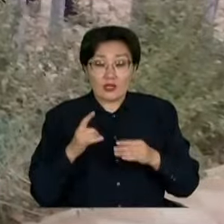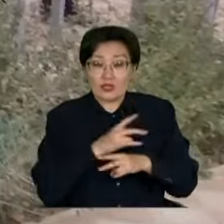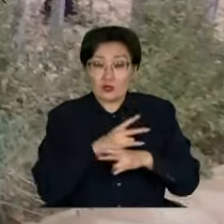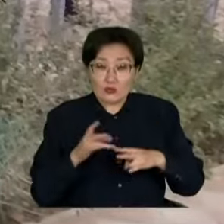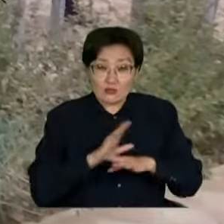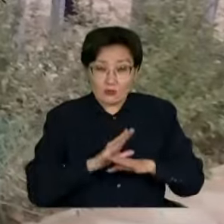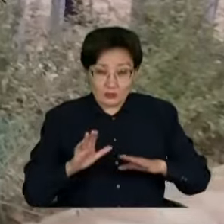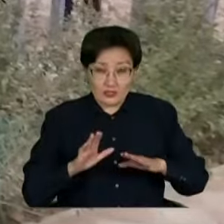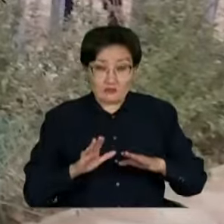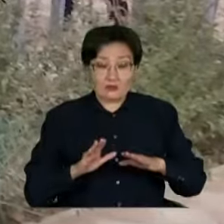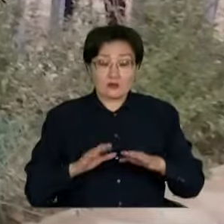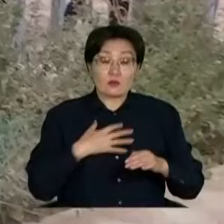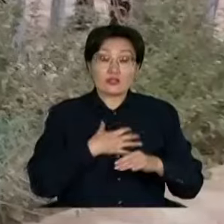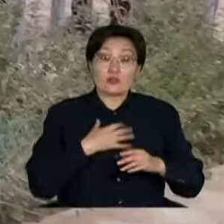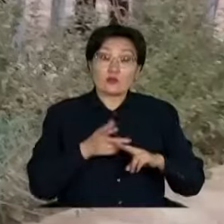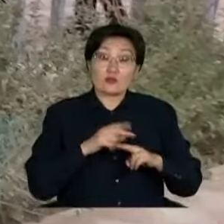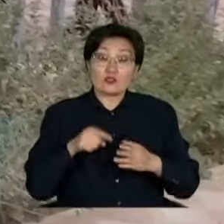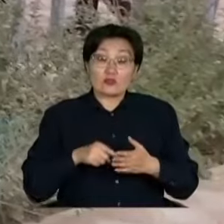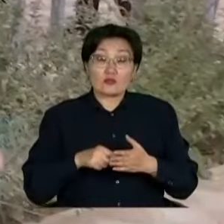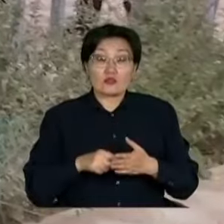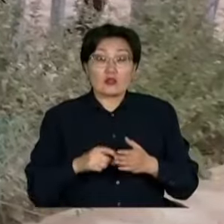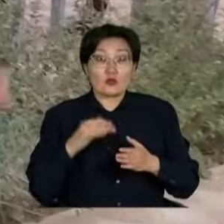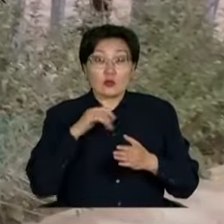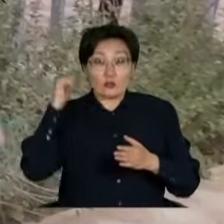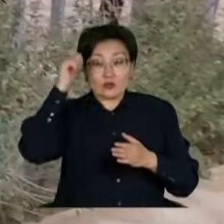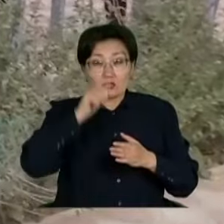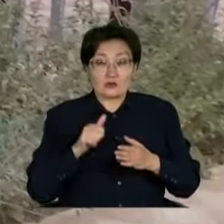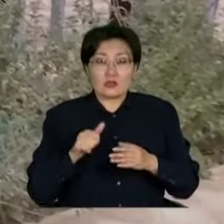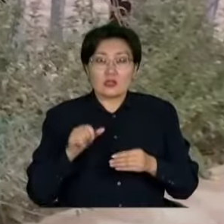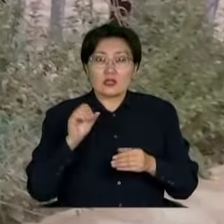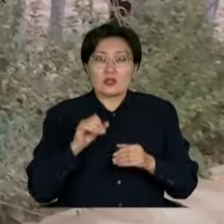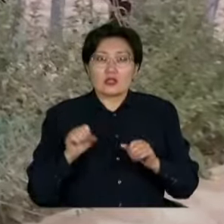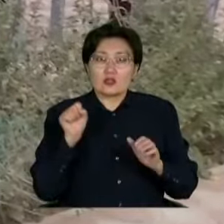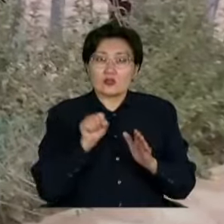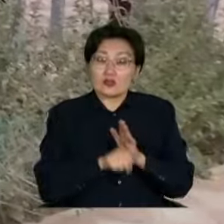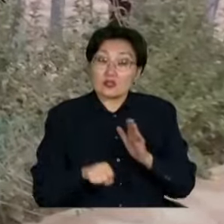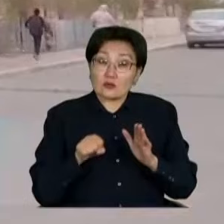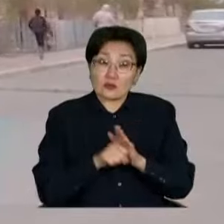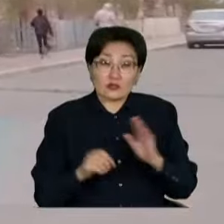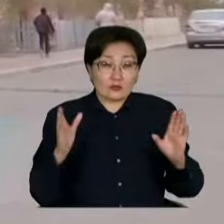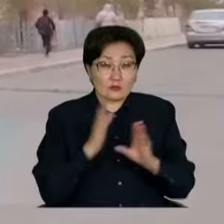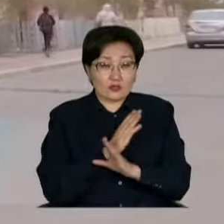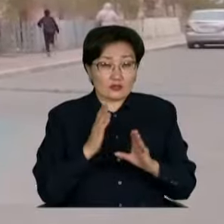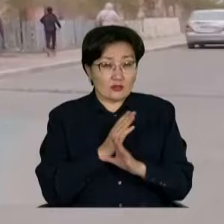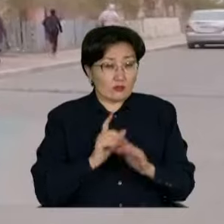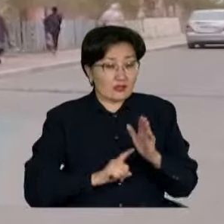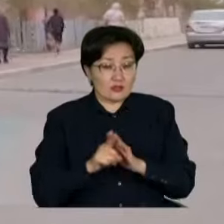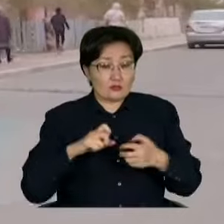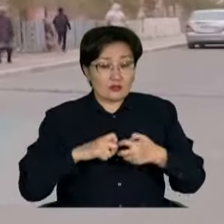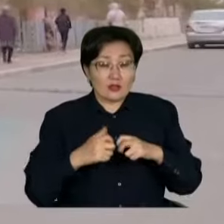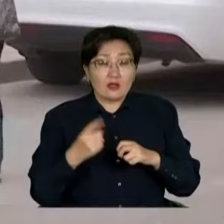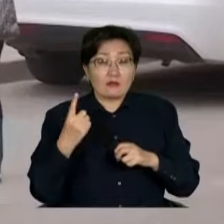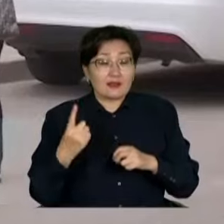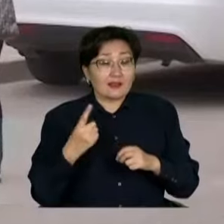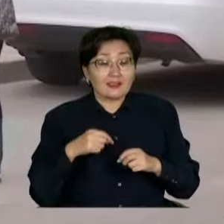екен, уланып қалмаймыз ба екен деп. Бұл мәселе уже неше жыл болды. Жыл болса салқын түссе жүрегімізге түседі шыны. Бұл бір ғана Жанаттың айтары